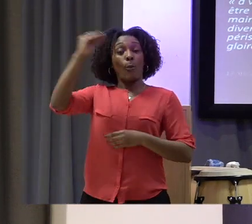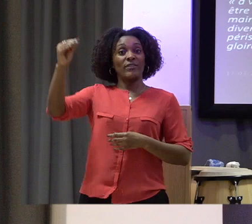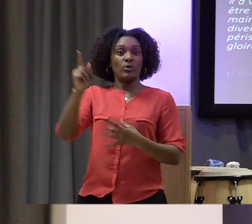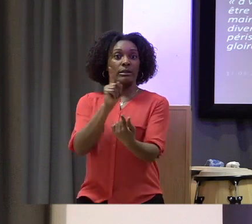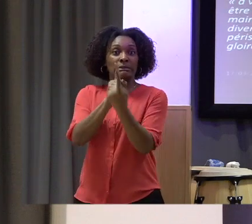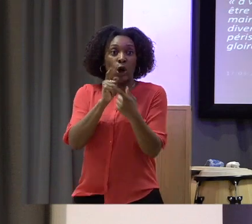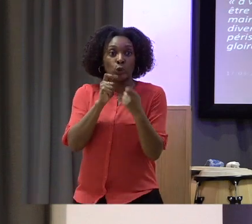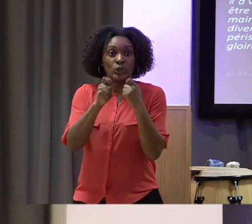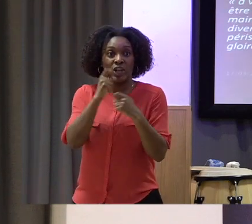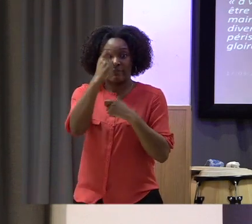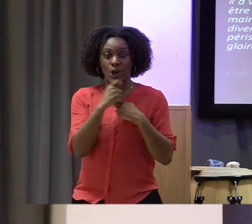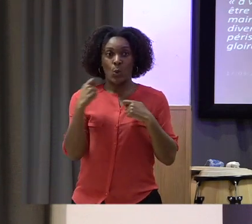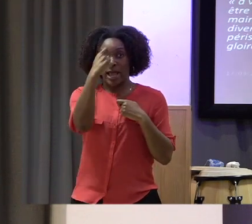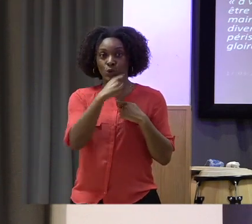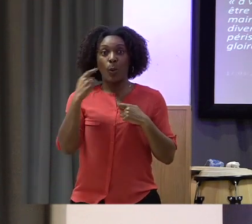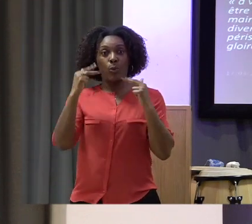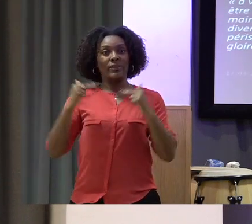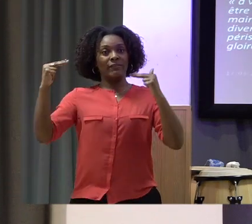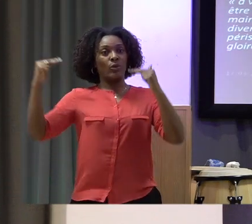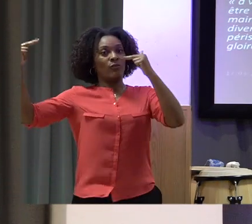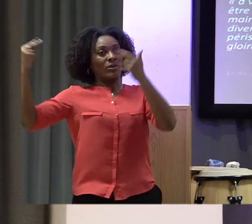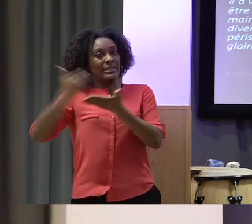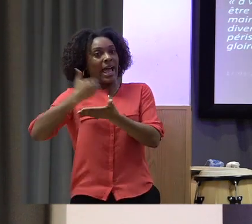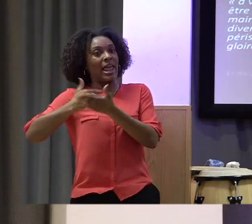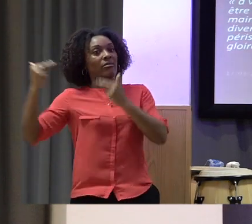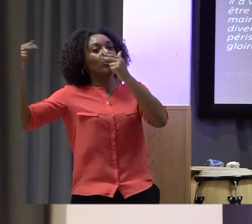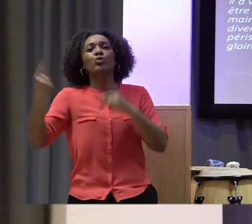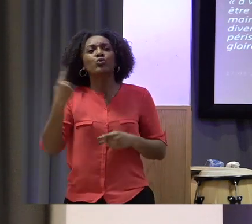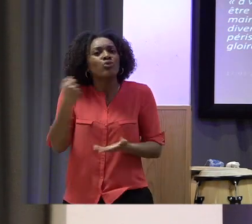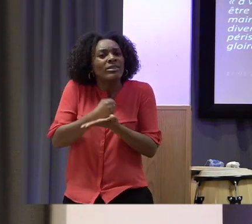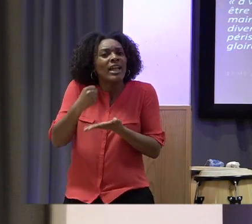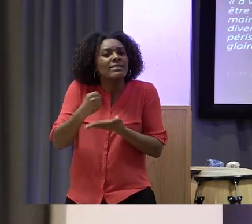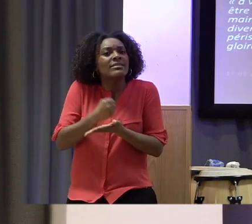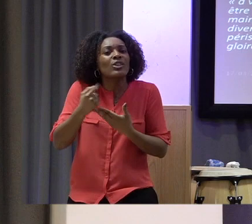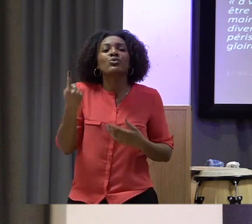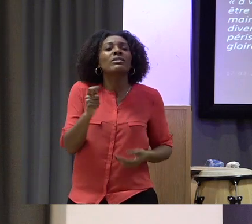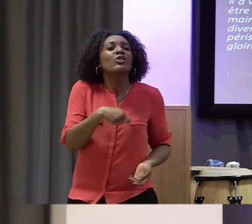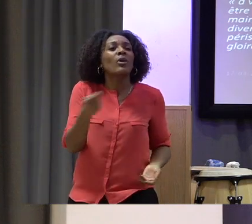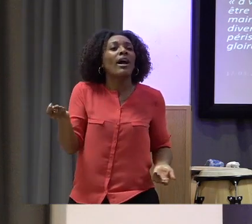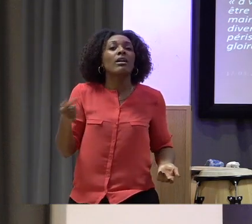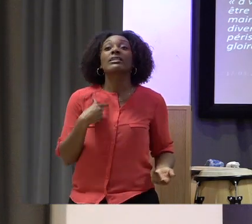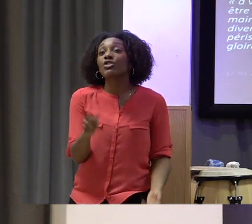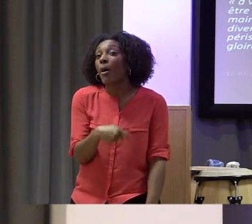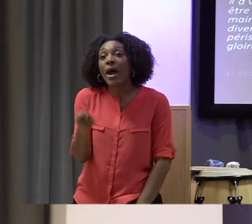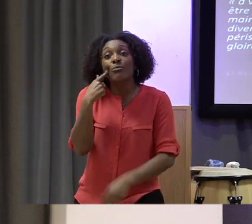d'évaluation pour monter en grade. Cela nous semble naturel, normal.